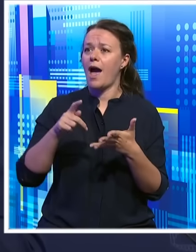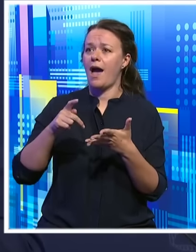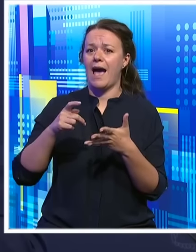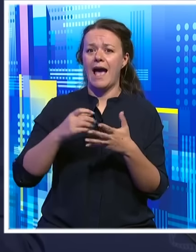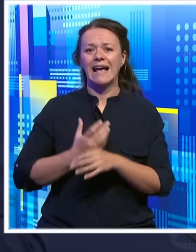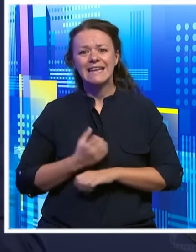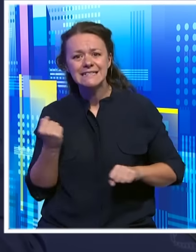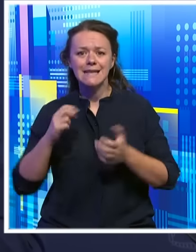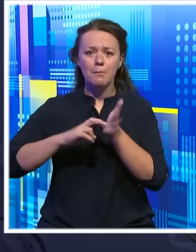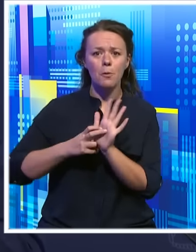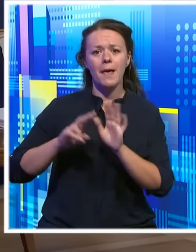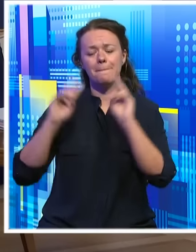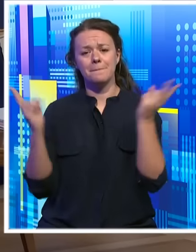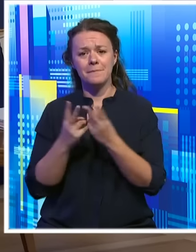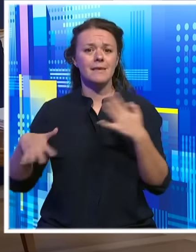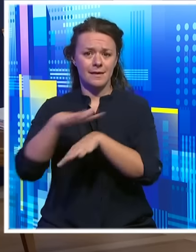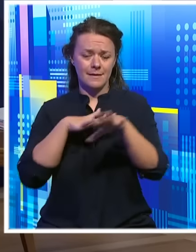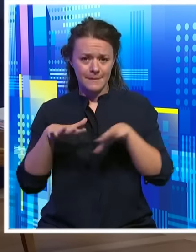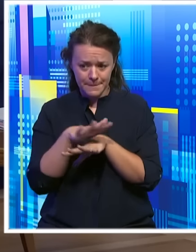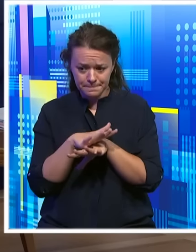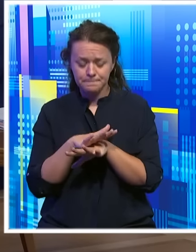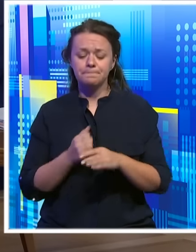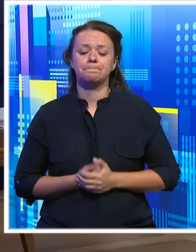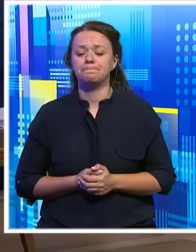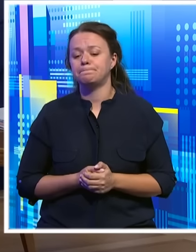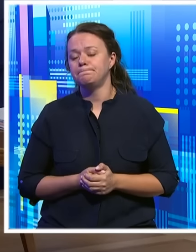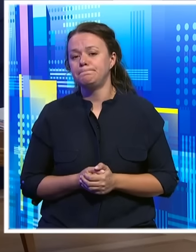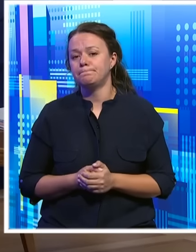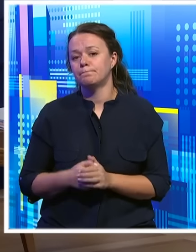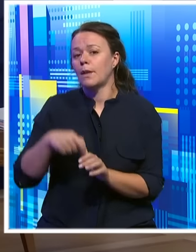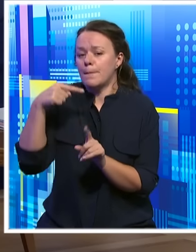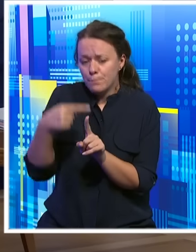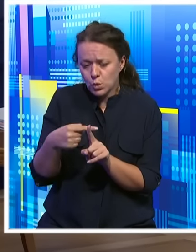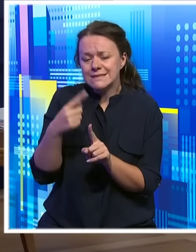pošto naravno imam i određenih saznanja